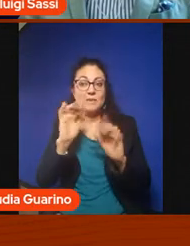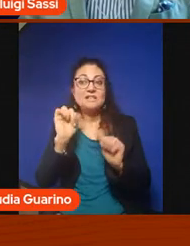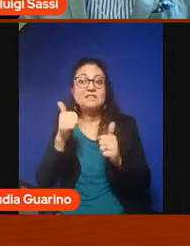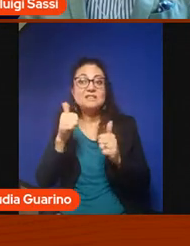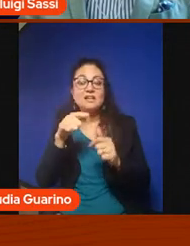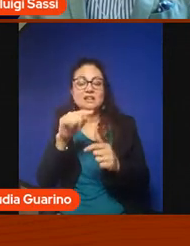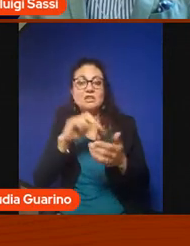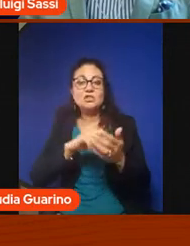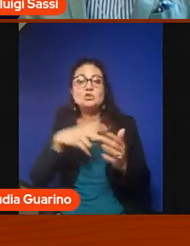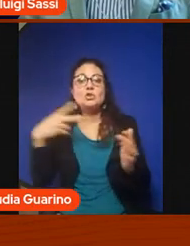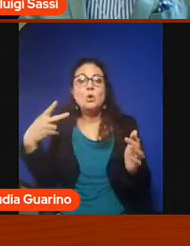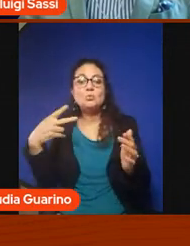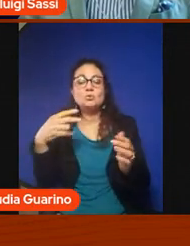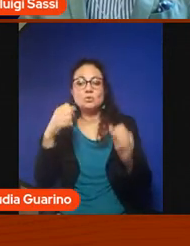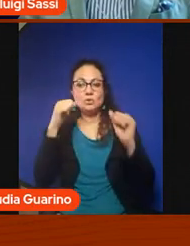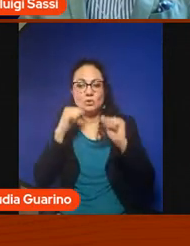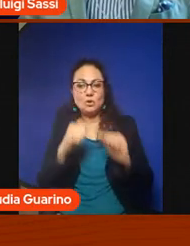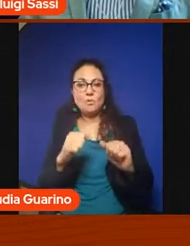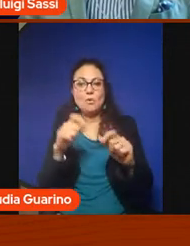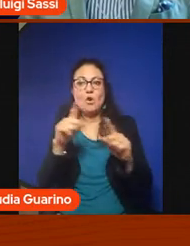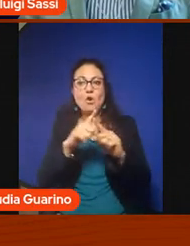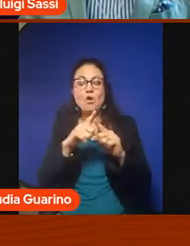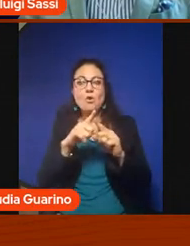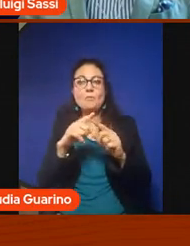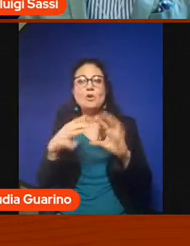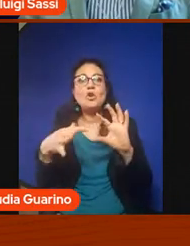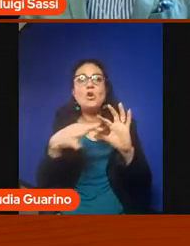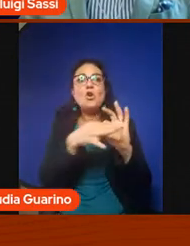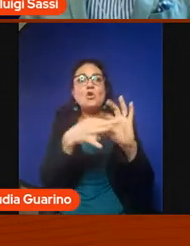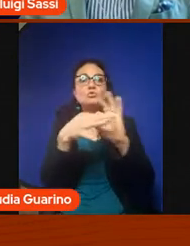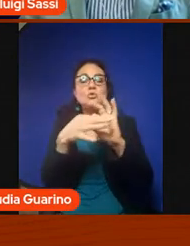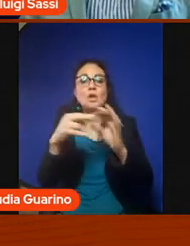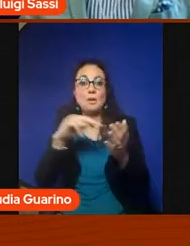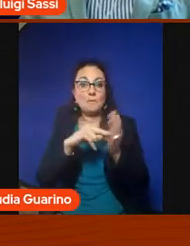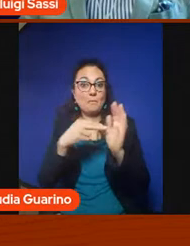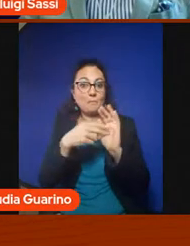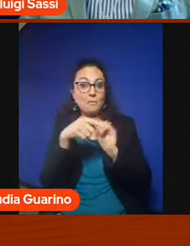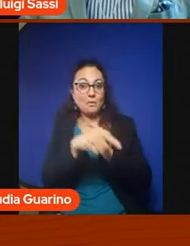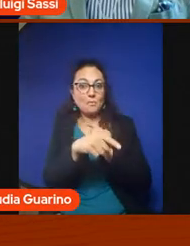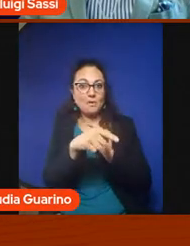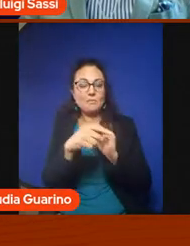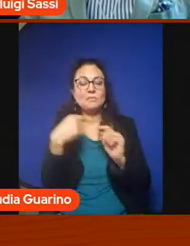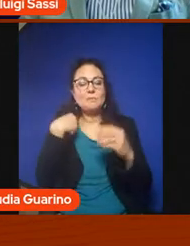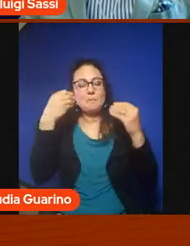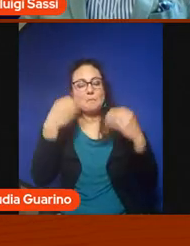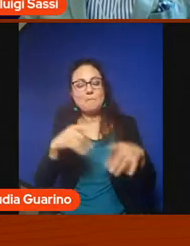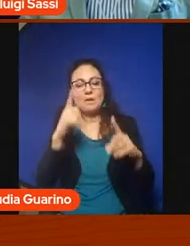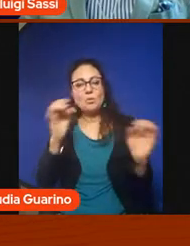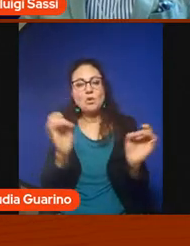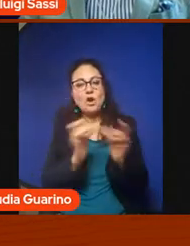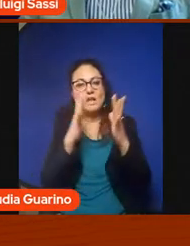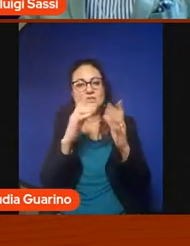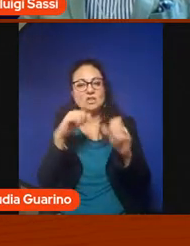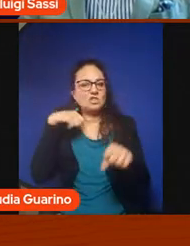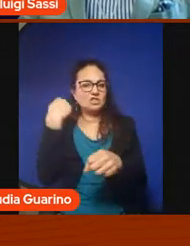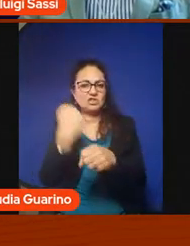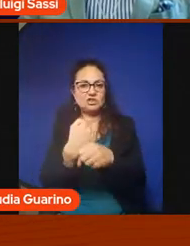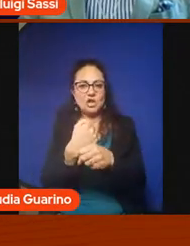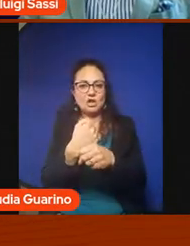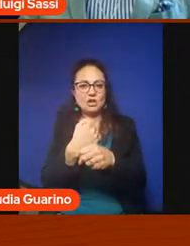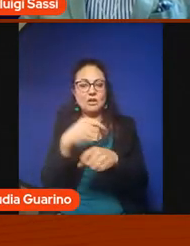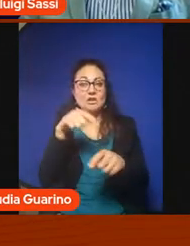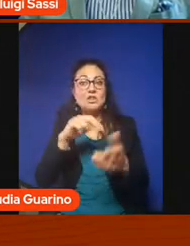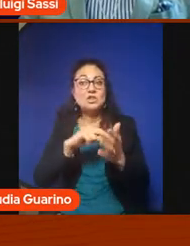problemi congiunturali è solo congiunturale, perderemo un'occasione storica. La soluzione ai